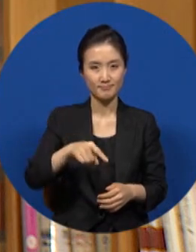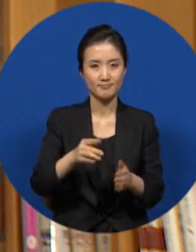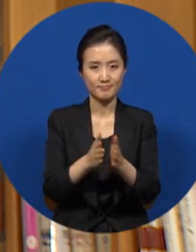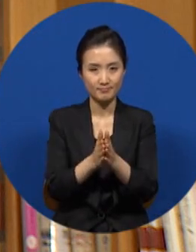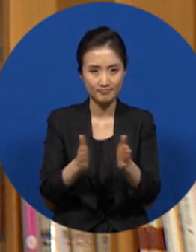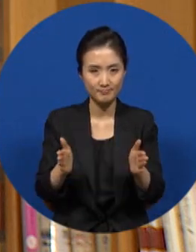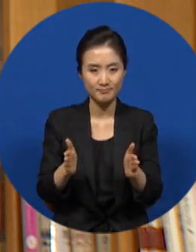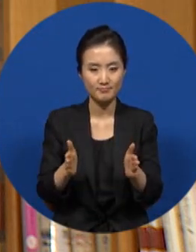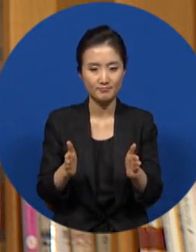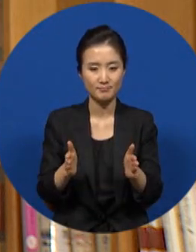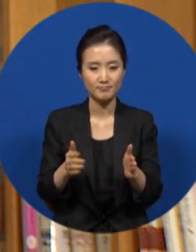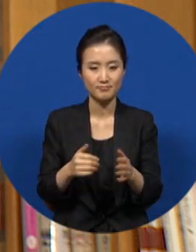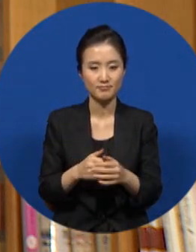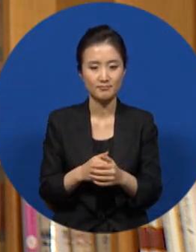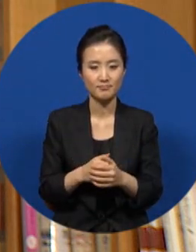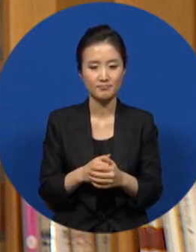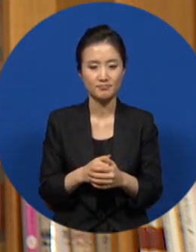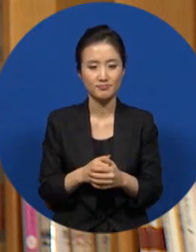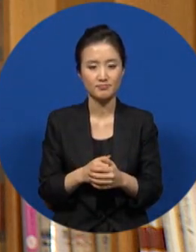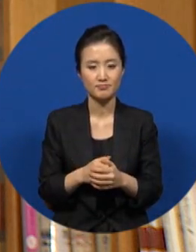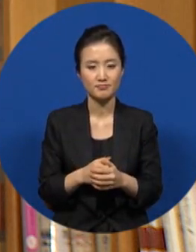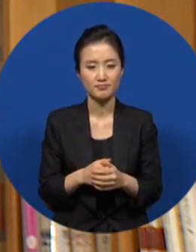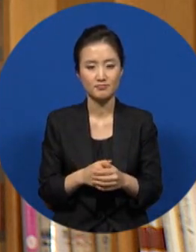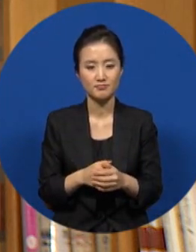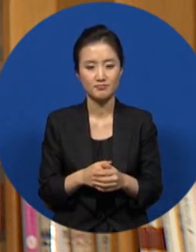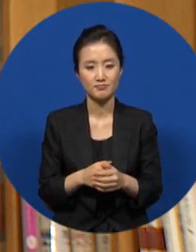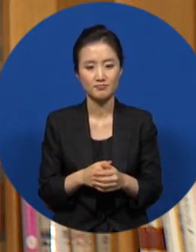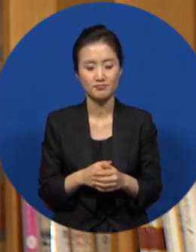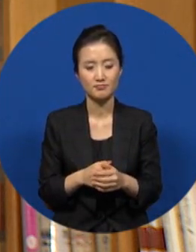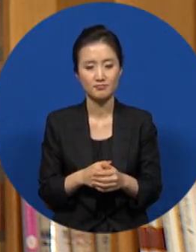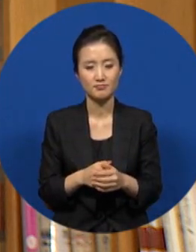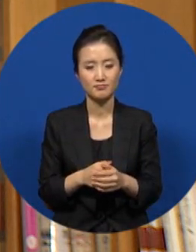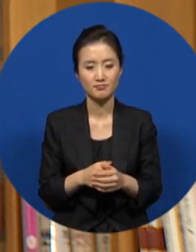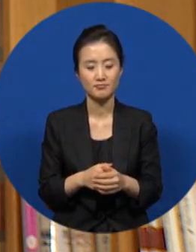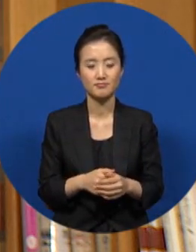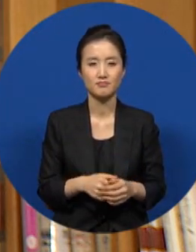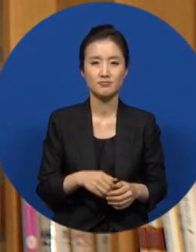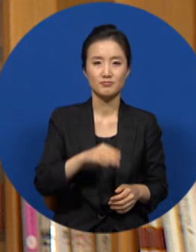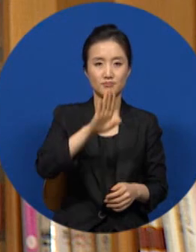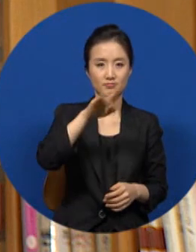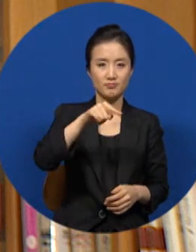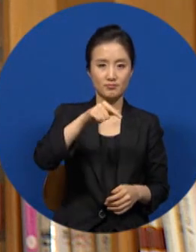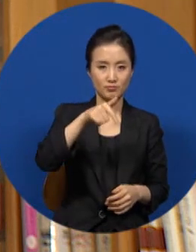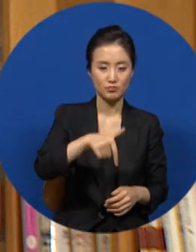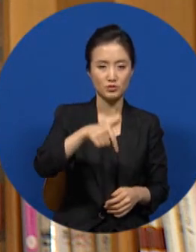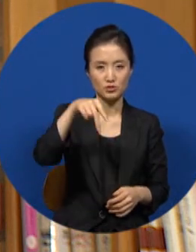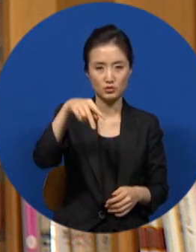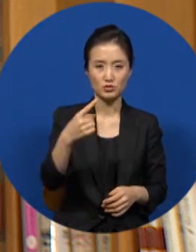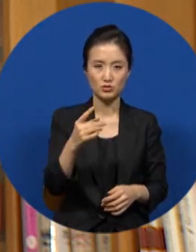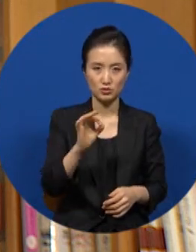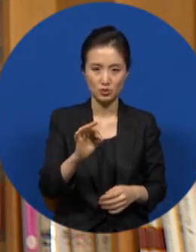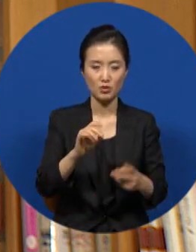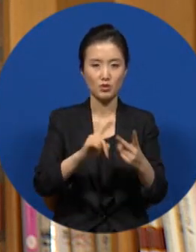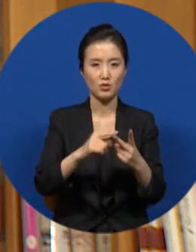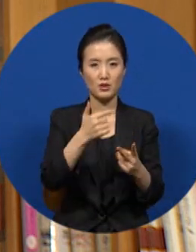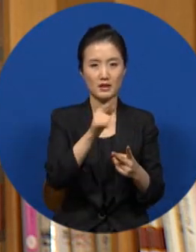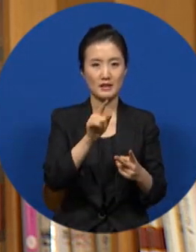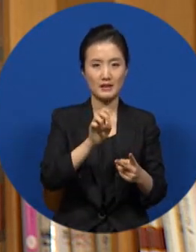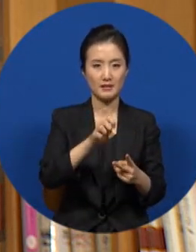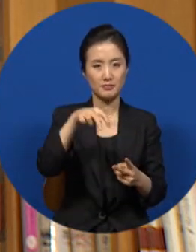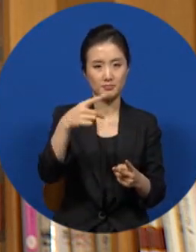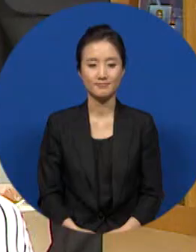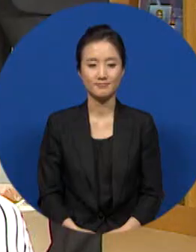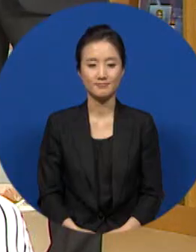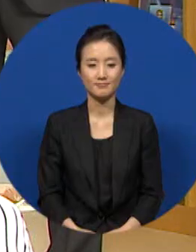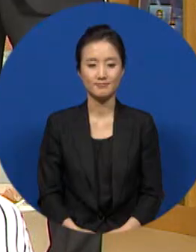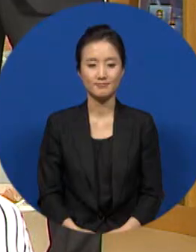때 서자평이라는 분이 또 남송 때 서대성이라는 분이 이제 그 명리학을 지금 쓰고 있는 우리가 말하는 사주팔자의 명리학을 이제 완성을